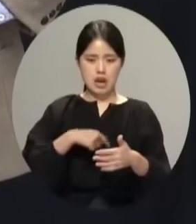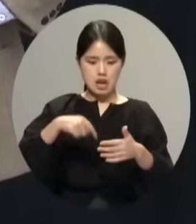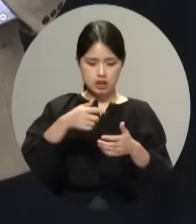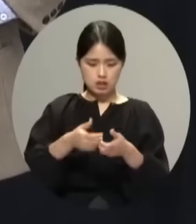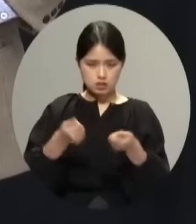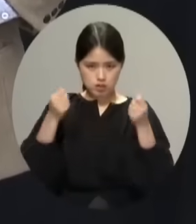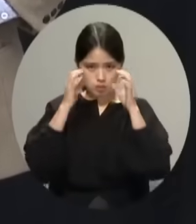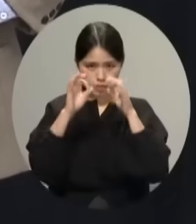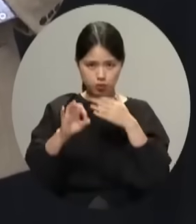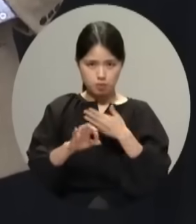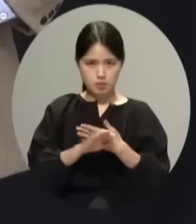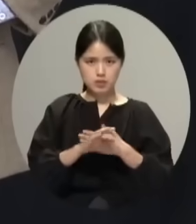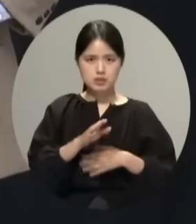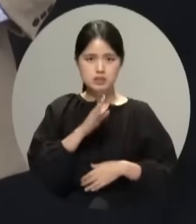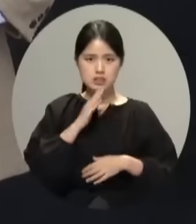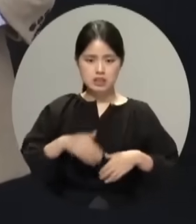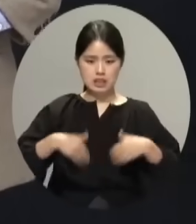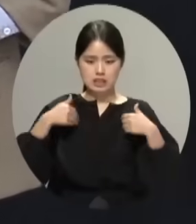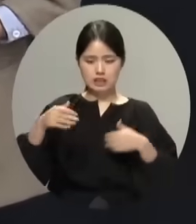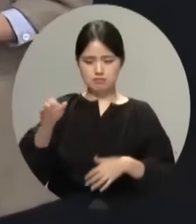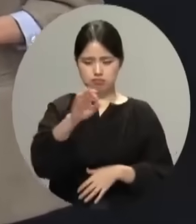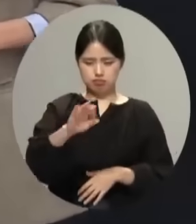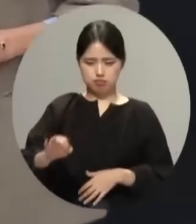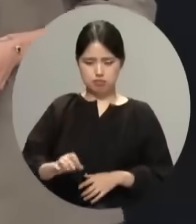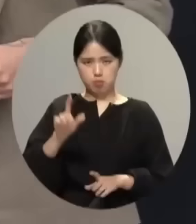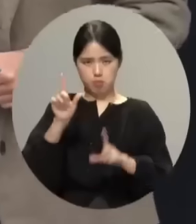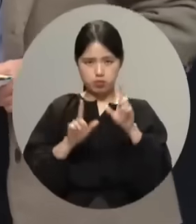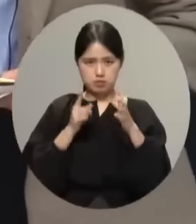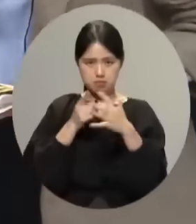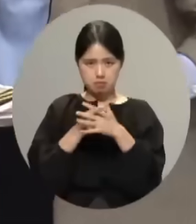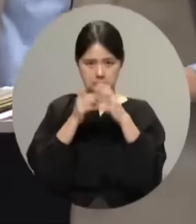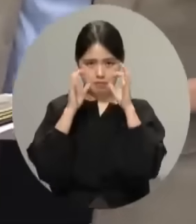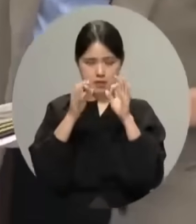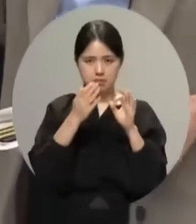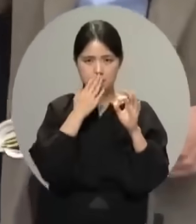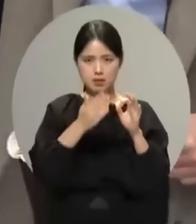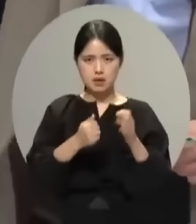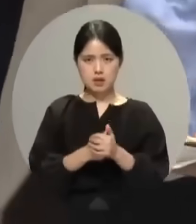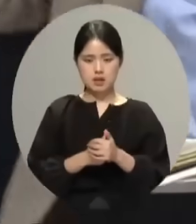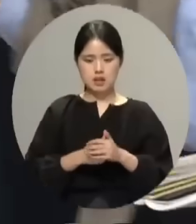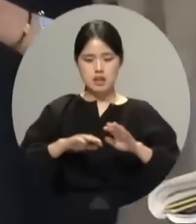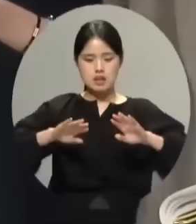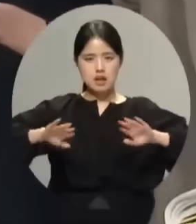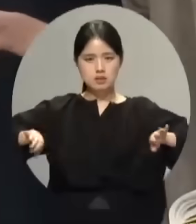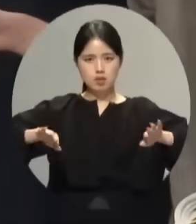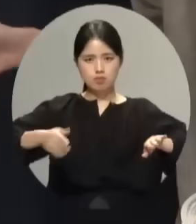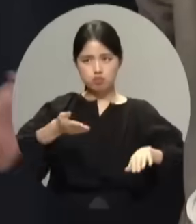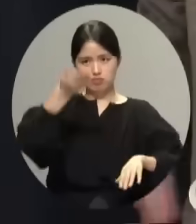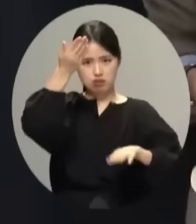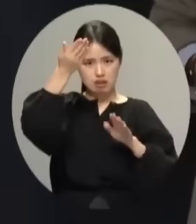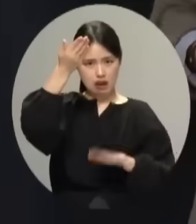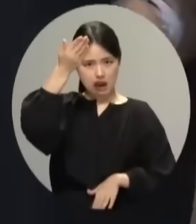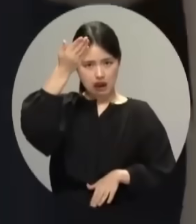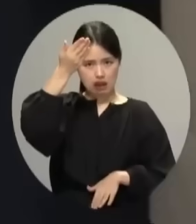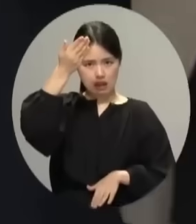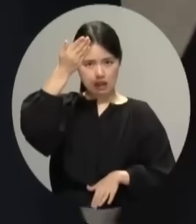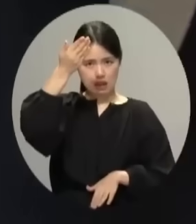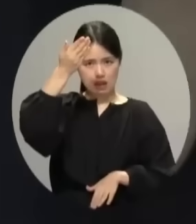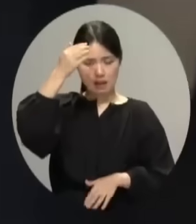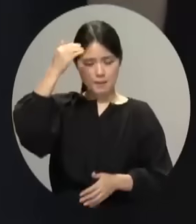뜯어보면 실제 열선이 깔려있는 모습을 한눈에 볼 수 있습니다. 양옆과 위아래 상당 부분을 제외한